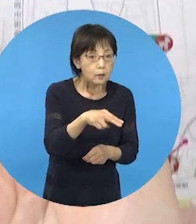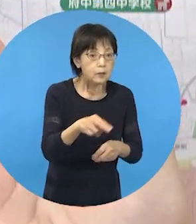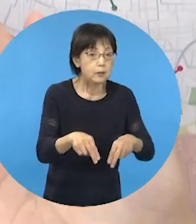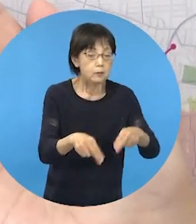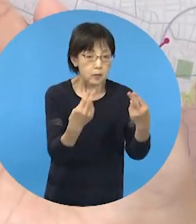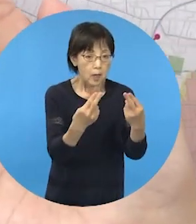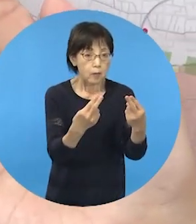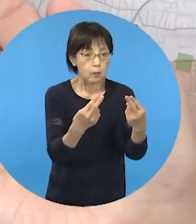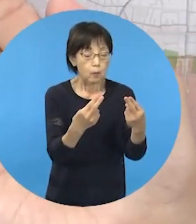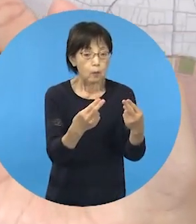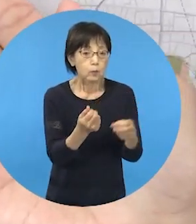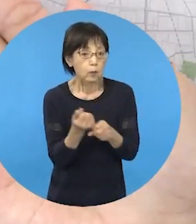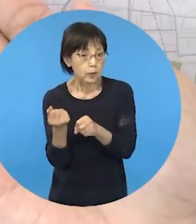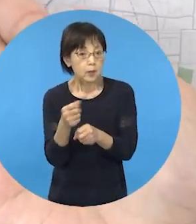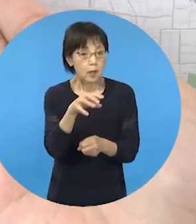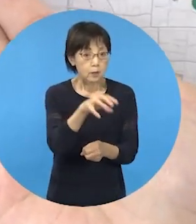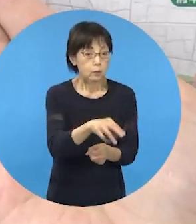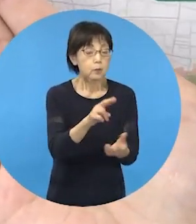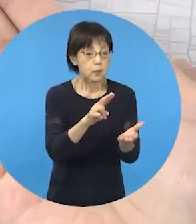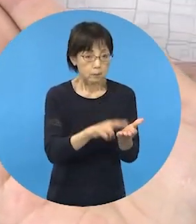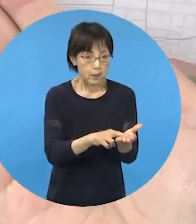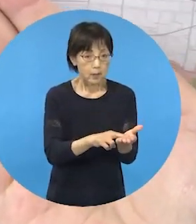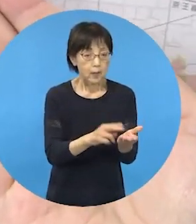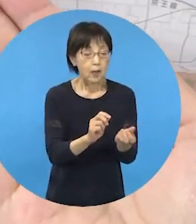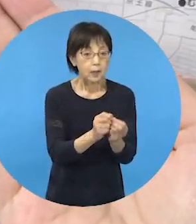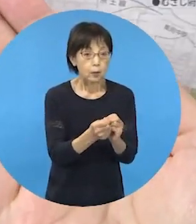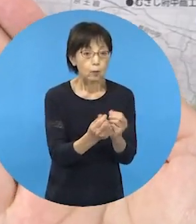の専用避難所としました。